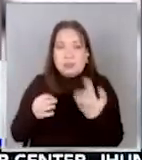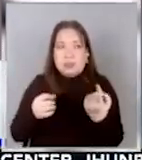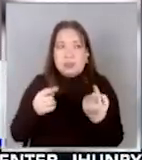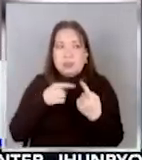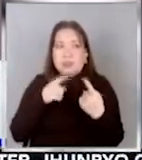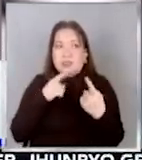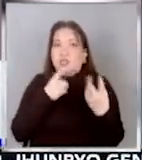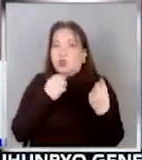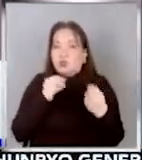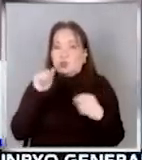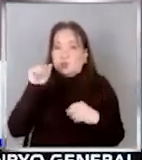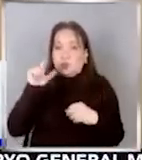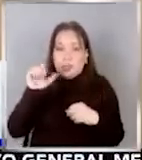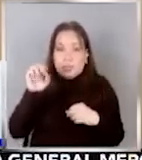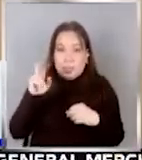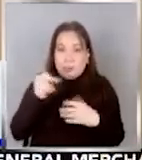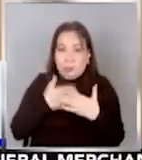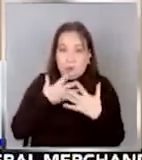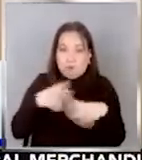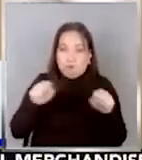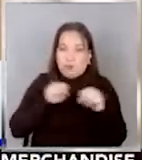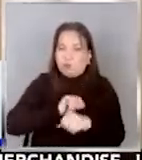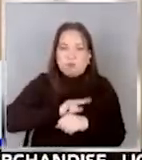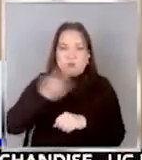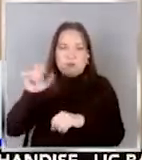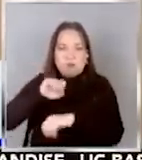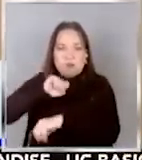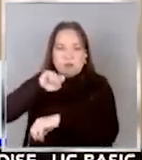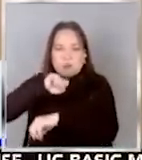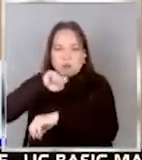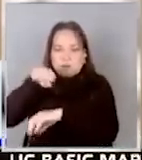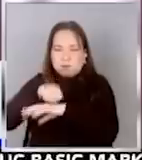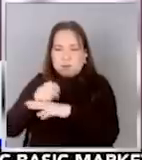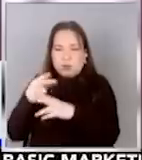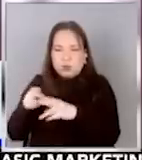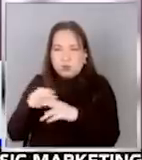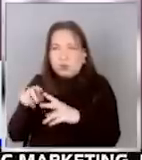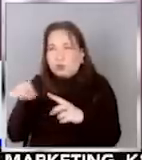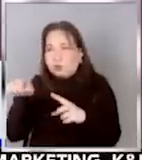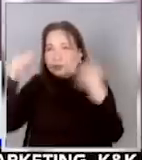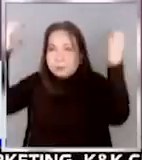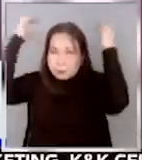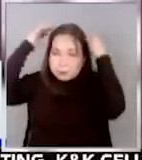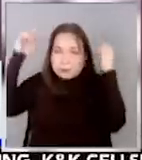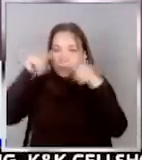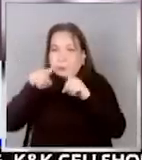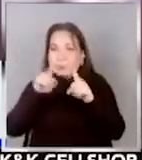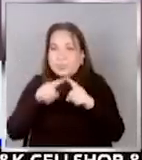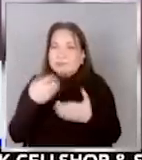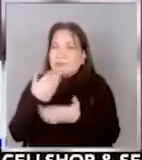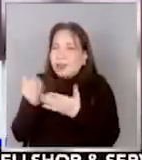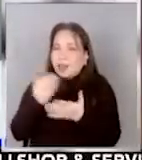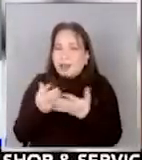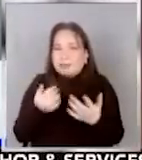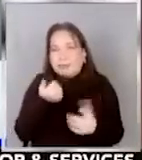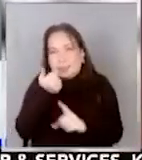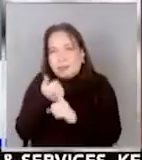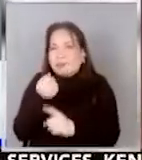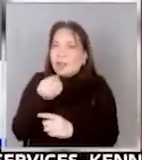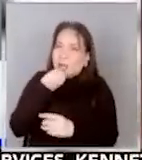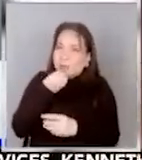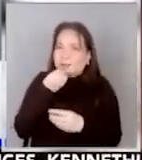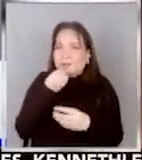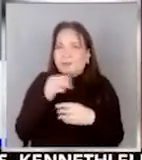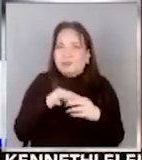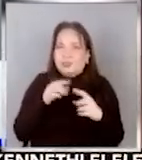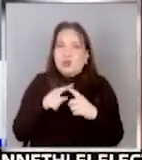sa Singapore kamakailan. Nakapag-theme park, shopping, at food trip si Alden na taunang